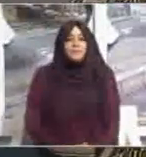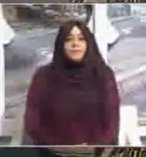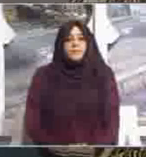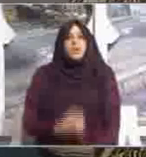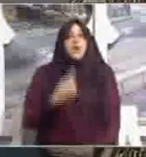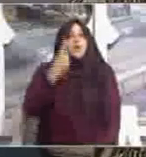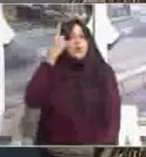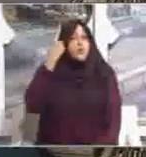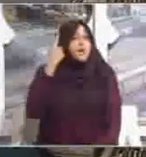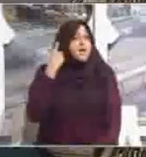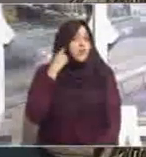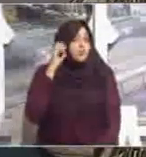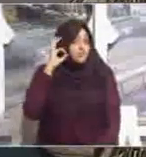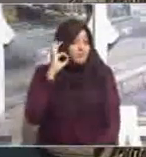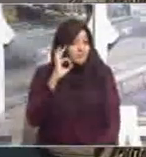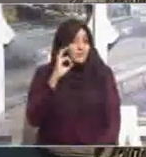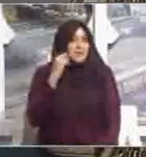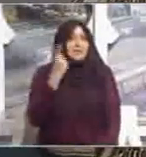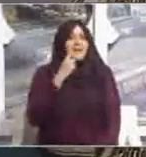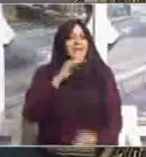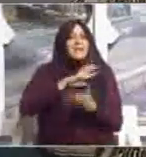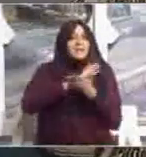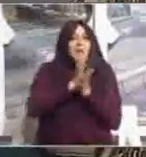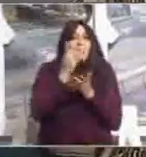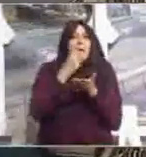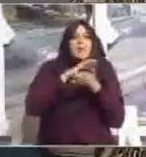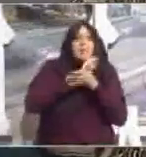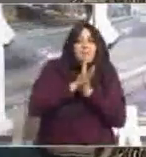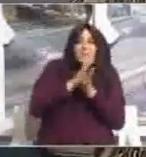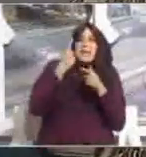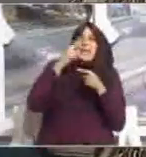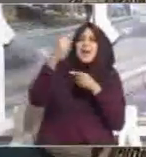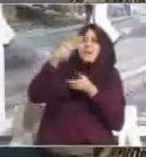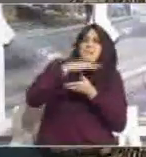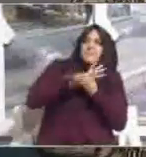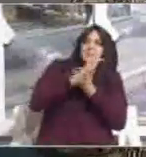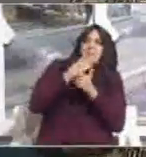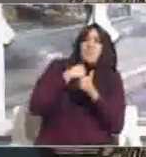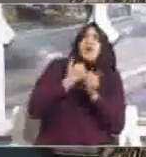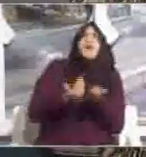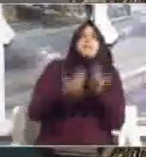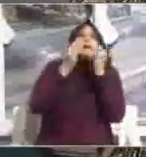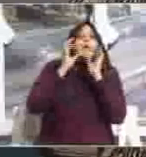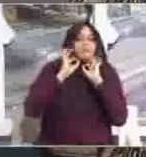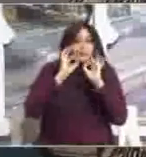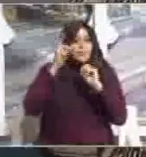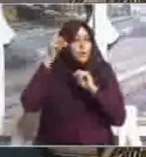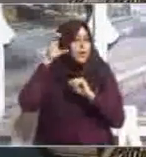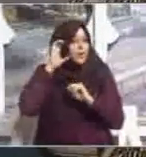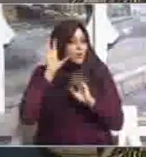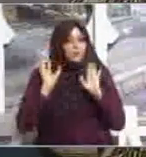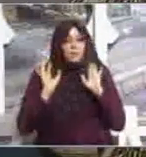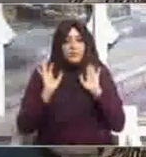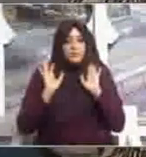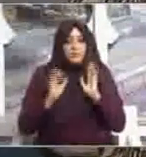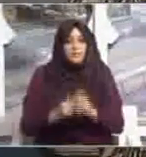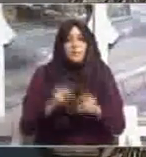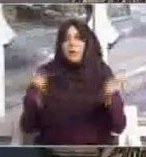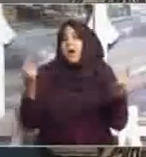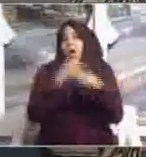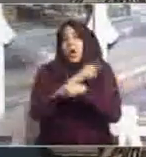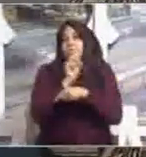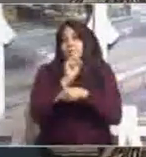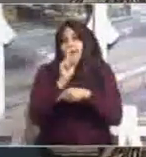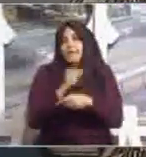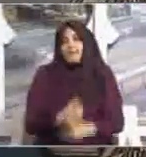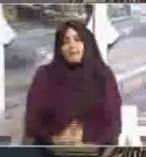يسمع الانسان المظلوم حقيقه، ما يسمعش الانسان الظالم يعني شغل يشكي بالمظلوم، لا.